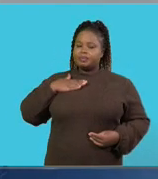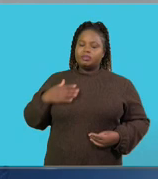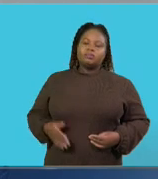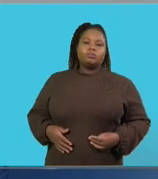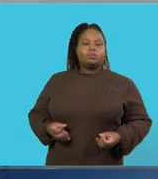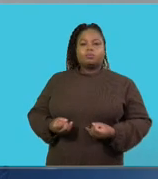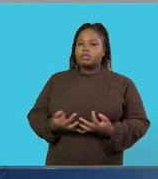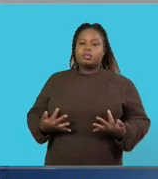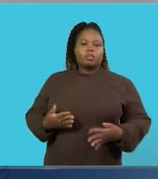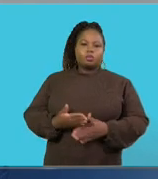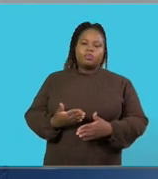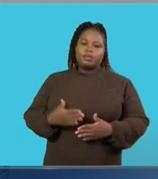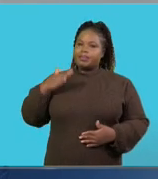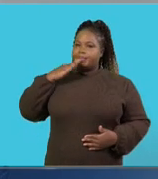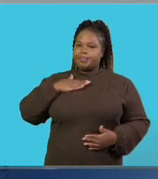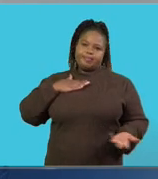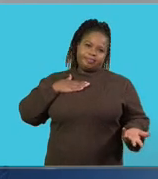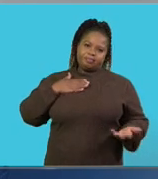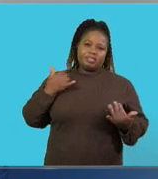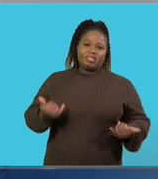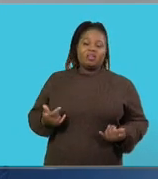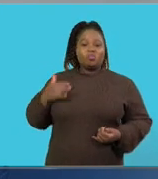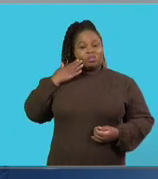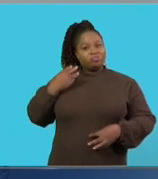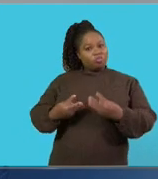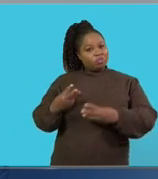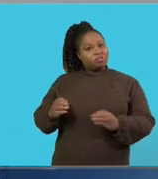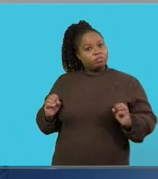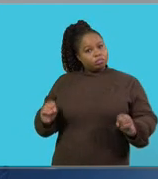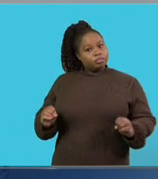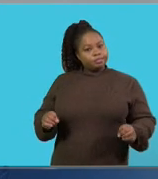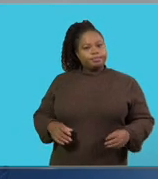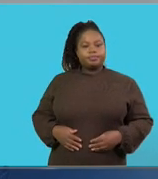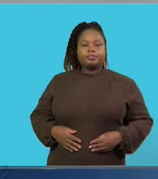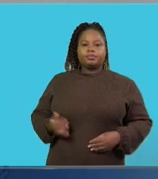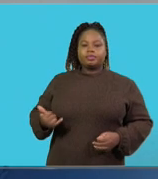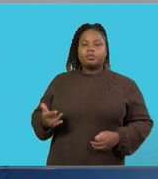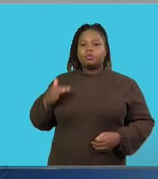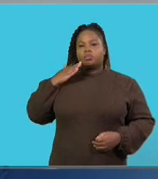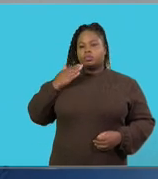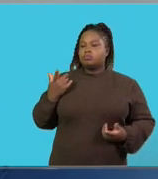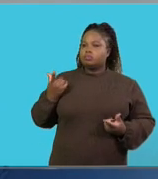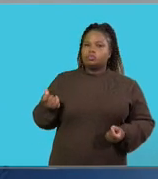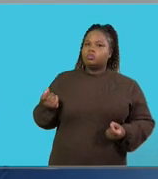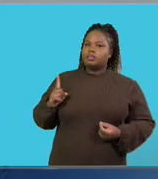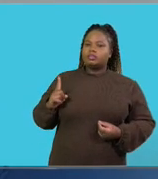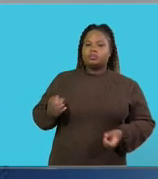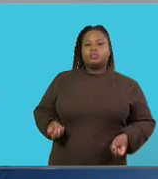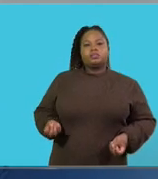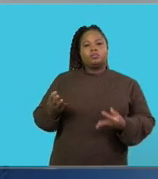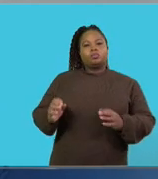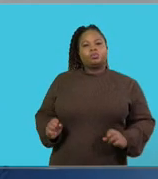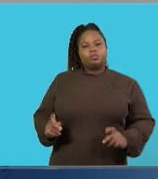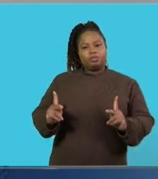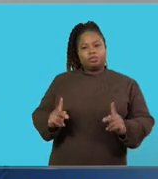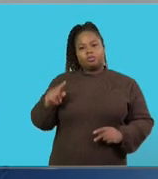ibhodlangile abantu abasebenzi. And njengoba bengasebenzi nje loku kubanikeza ithuba njengoba